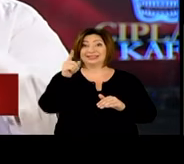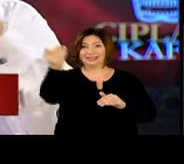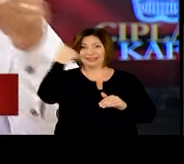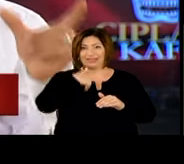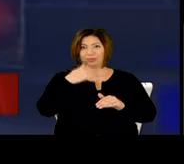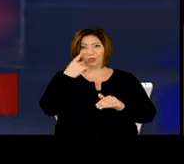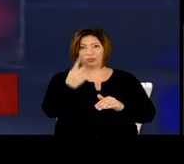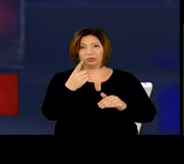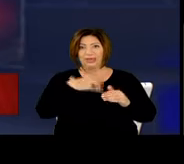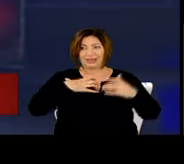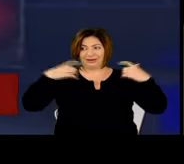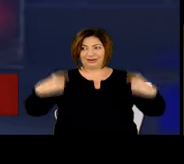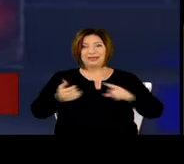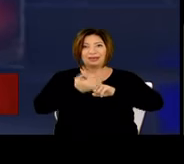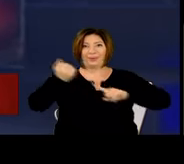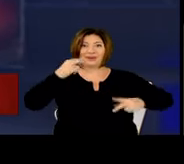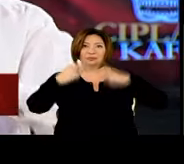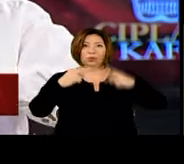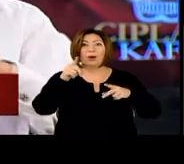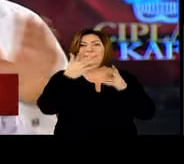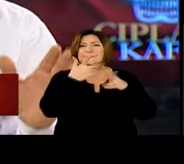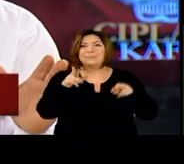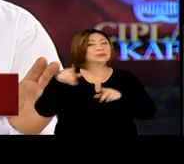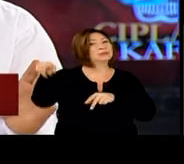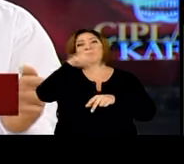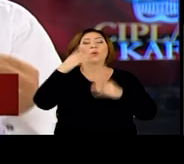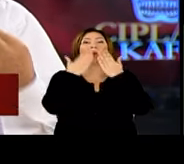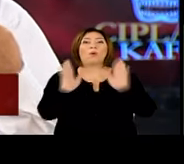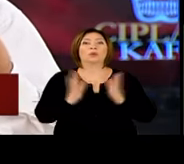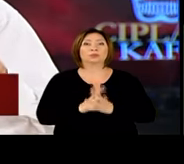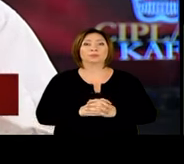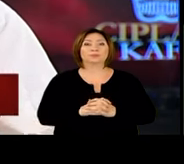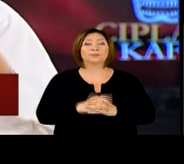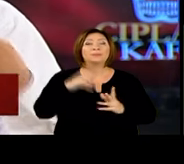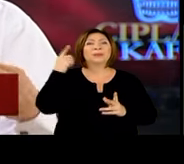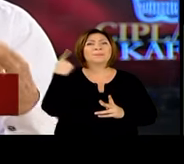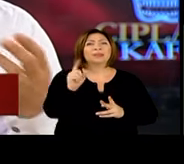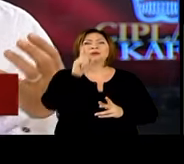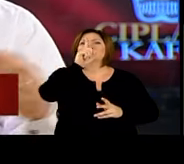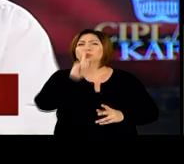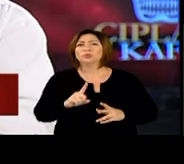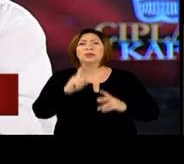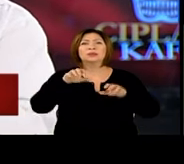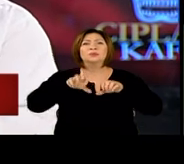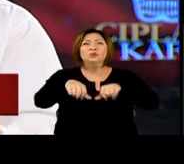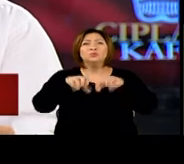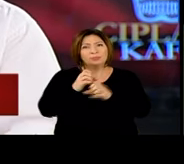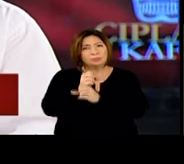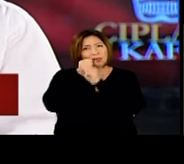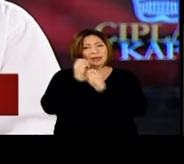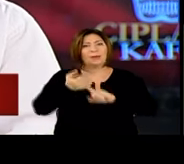gördüğünüz o var olan kebapçımızı benzer hiçbir kebapçı yok. Binlerce, yüzlerce tablada dürüm yapan kebapçı